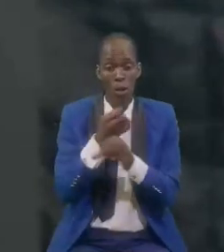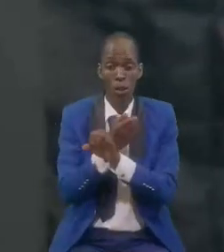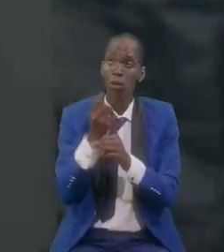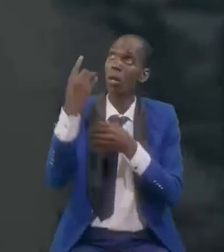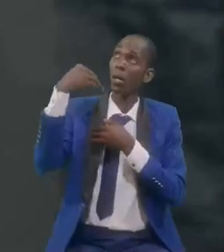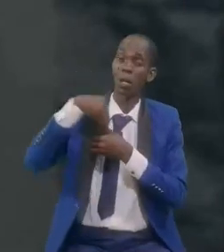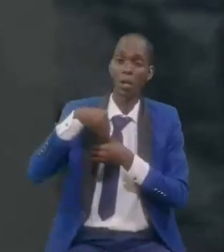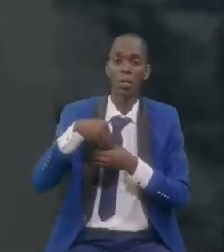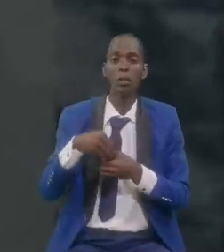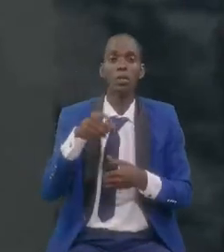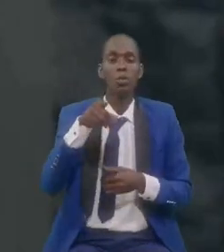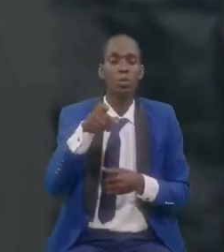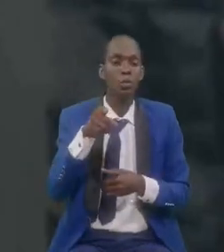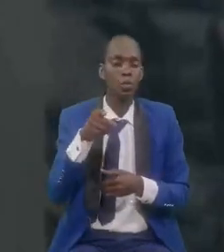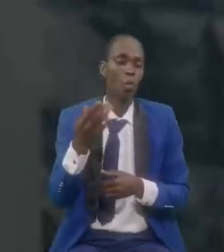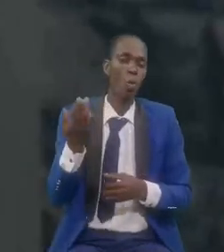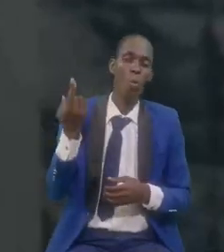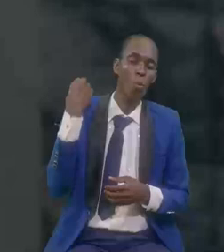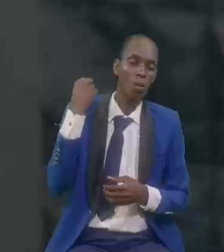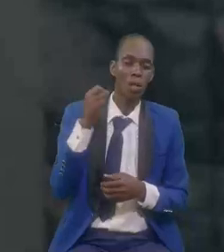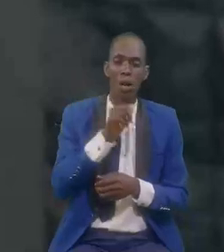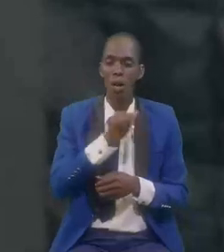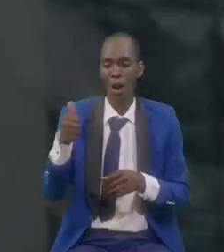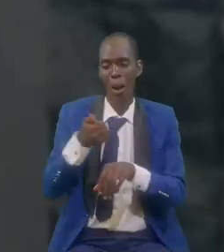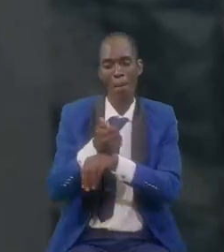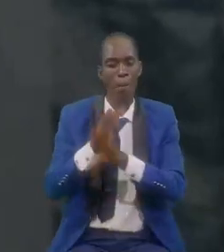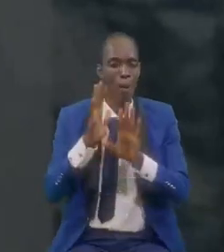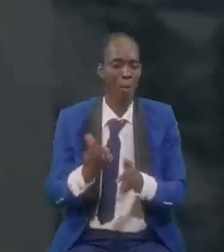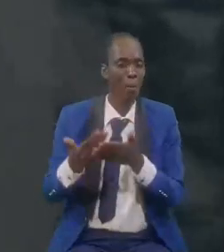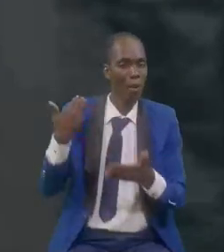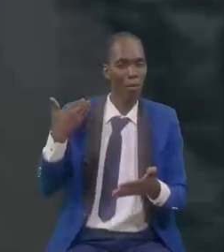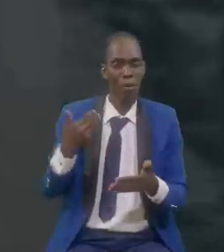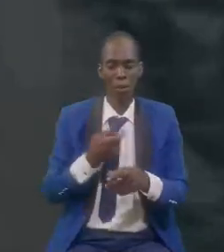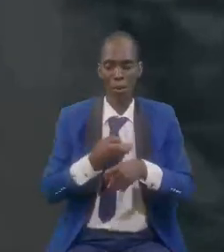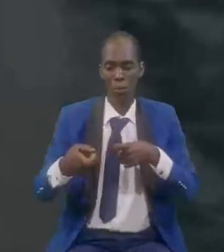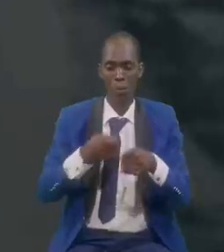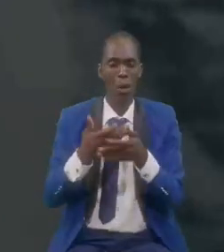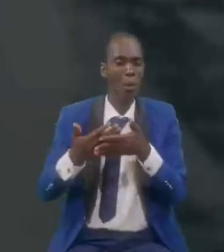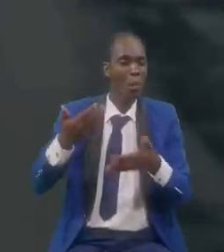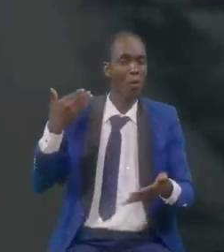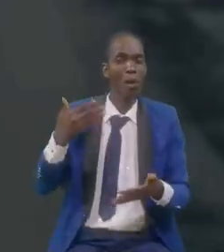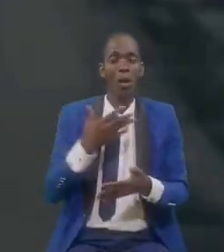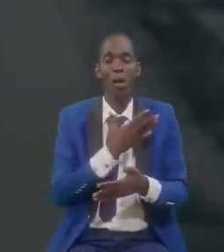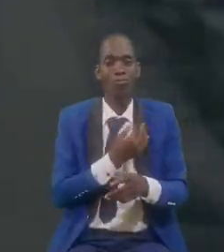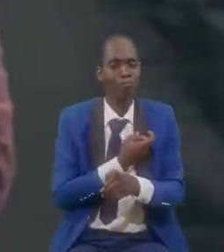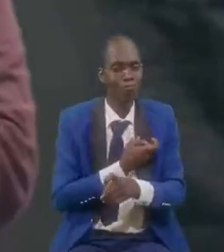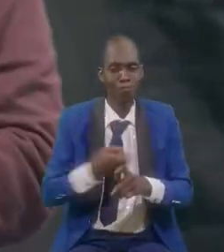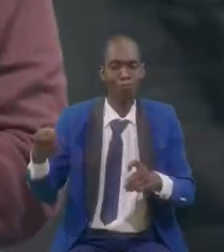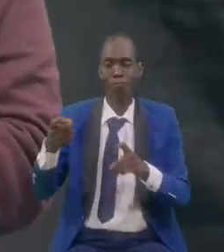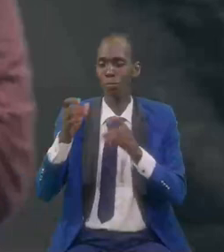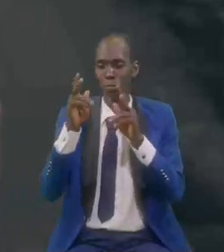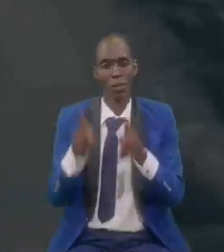il était un blasphémateur. Il était un persécuteur et un homme violent.